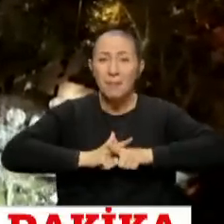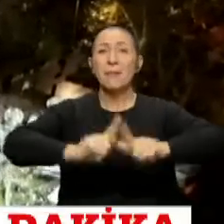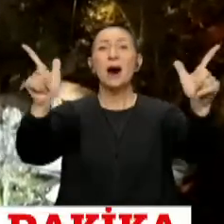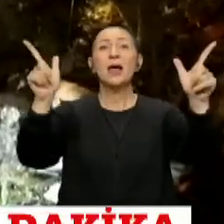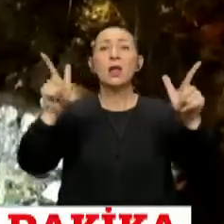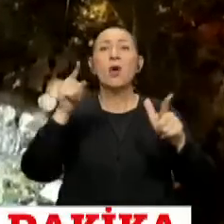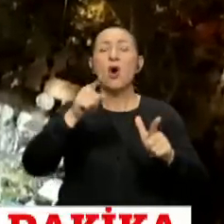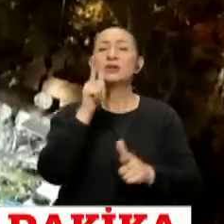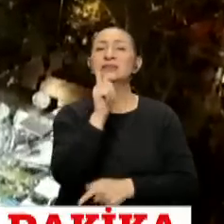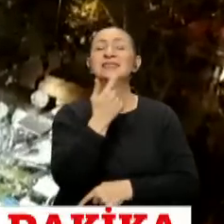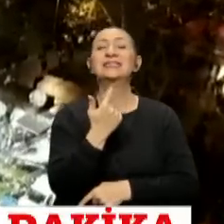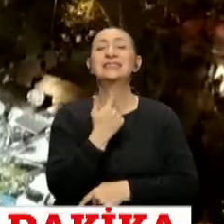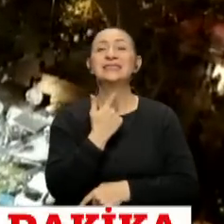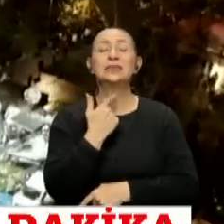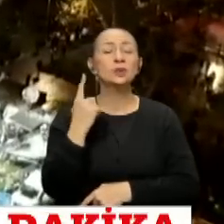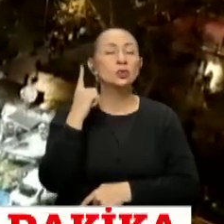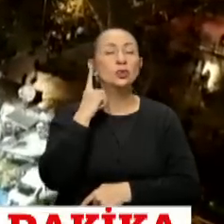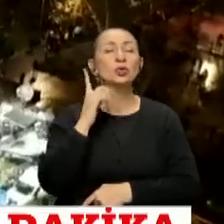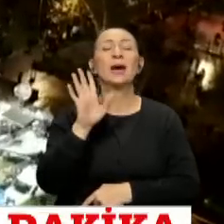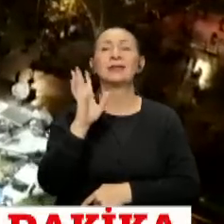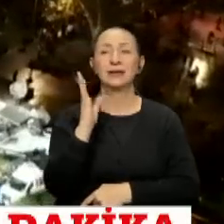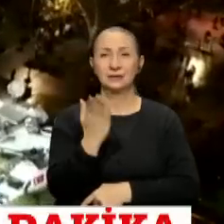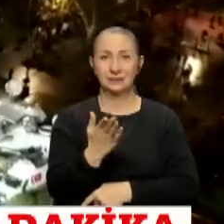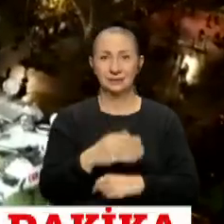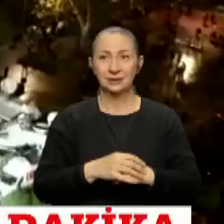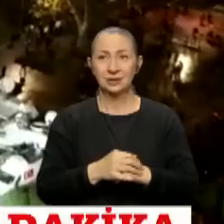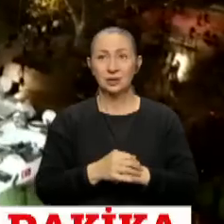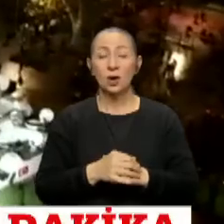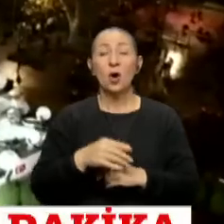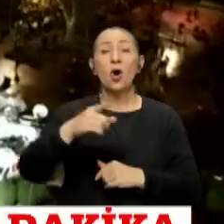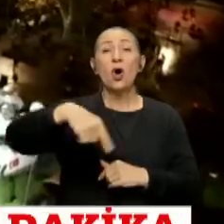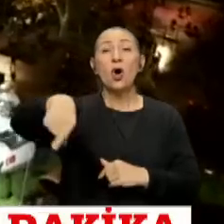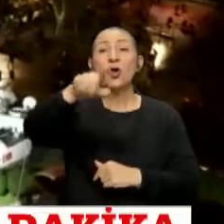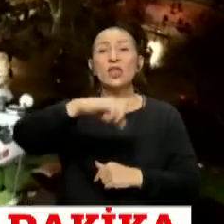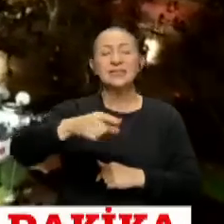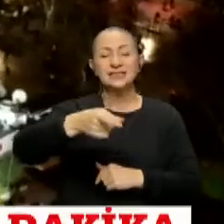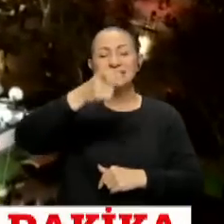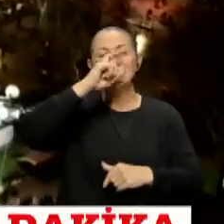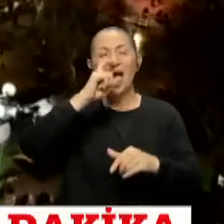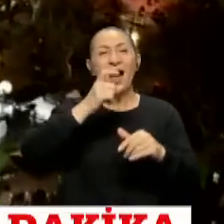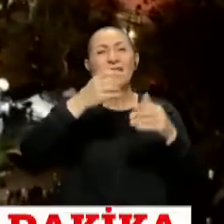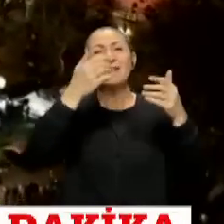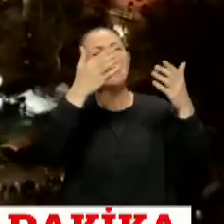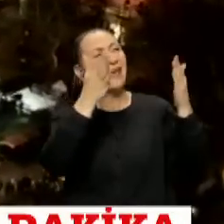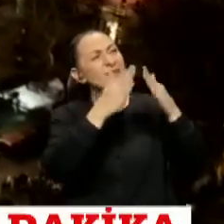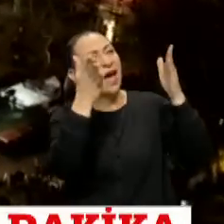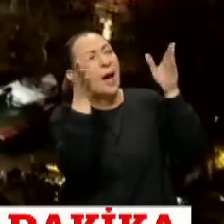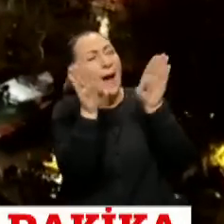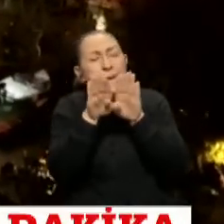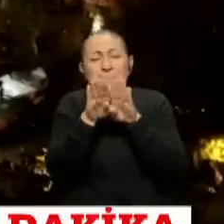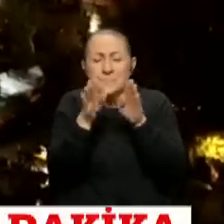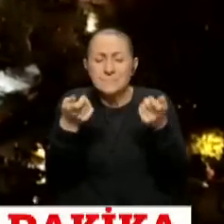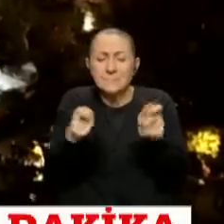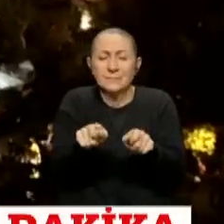haykıranların o sesini duymayanların, onların saraylara kapandığı